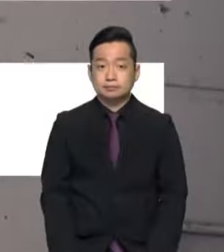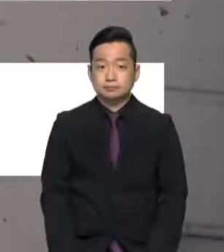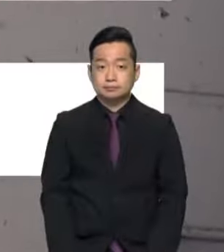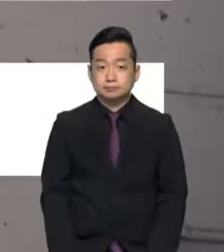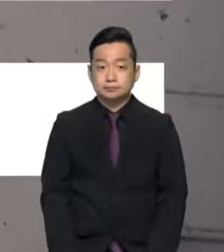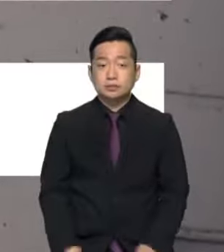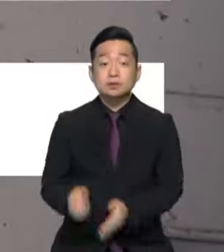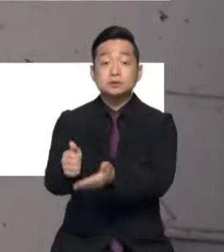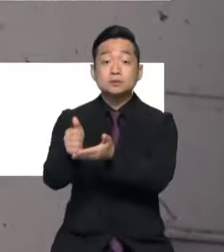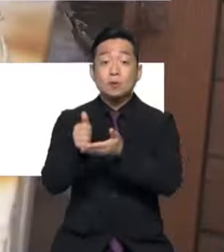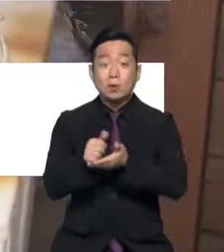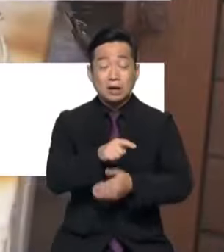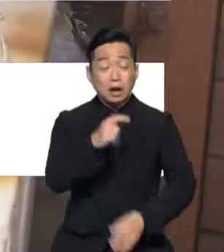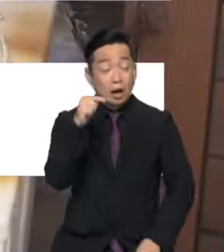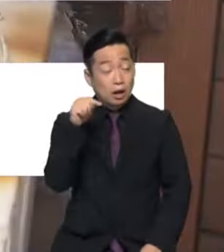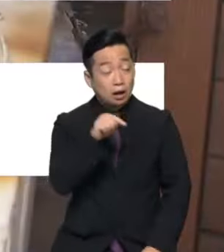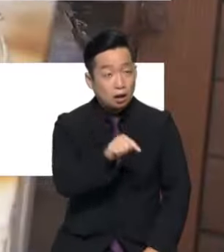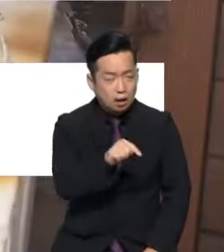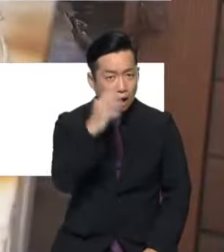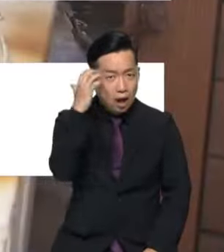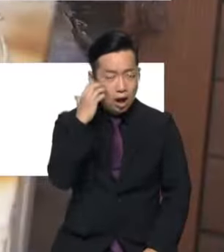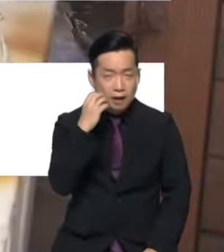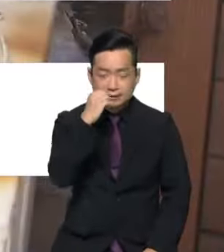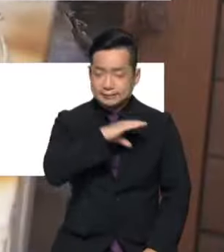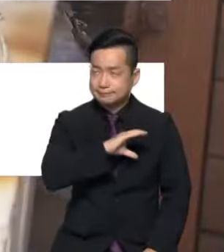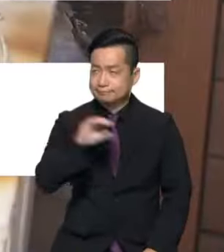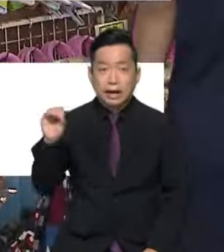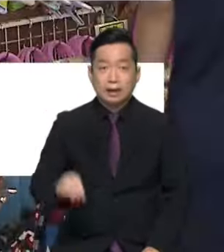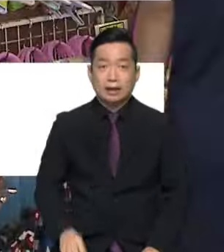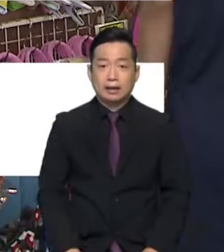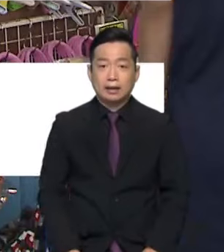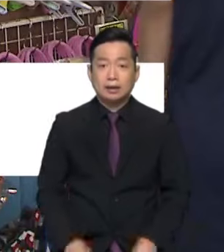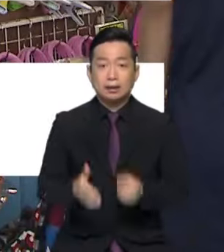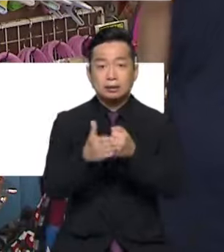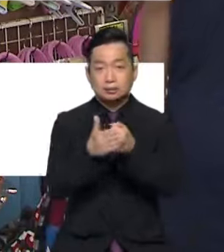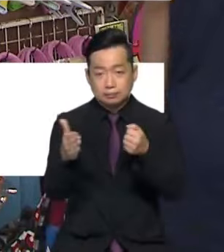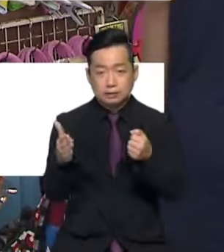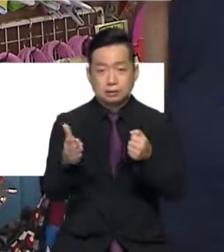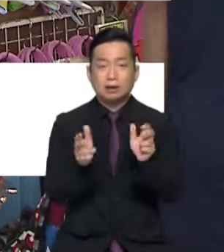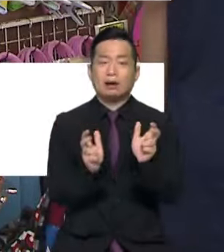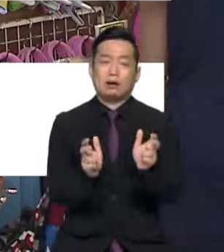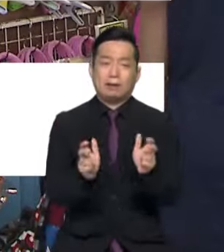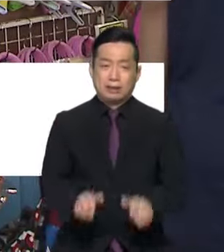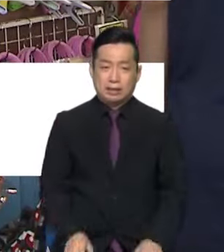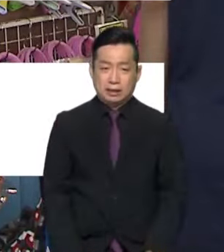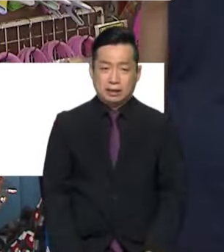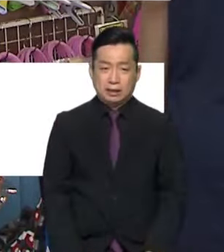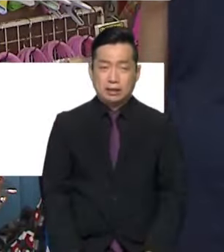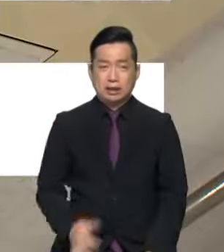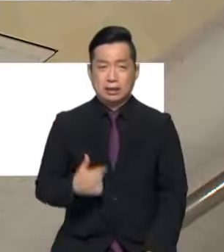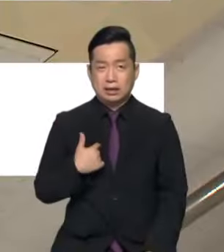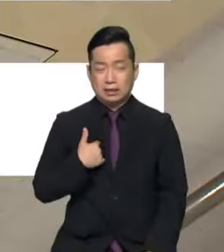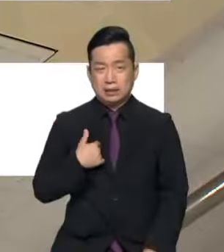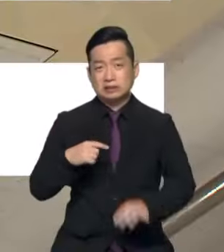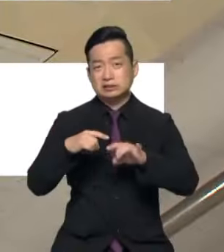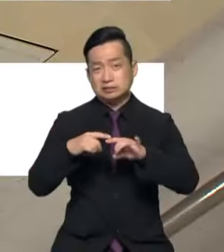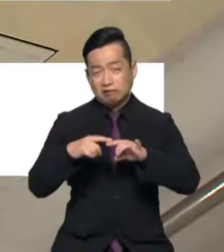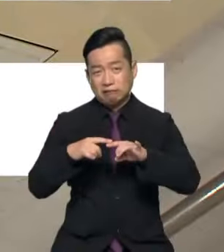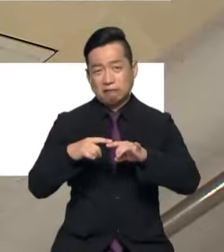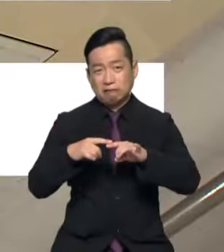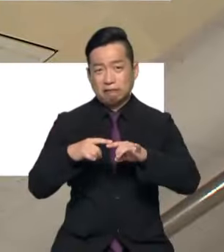손님이 와가지고 더우면은 그냥 나가보니까 계속 트는 거니까 아무래도